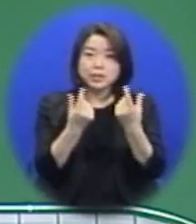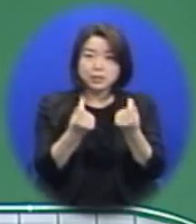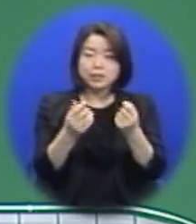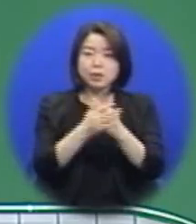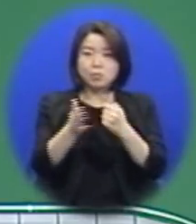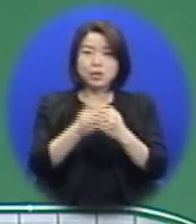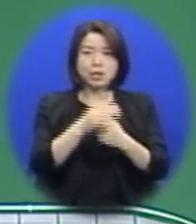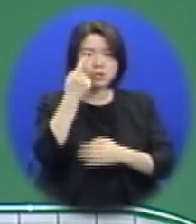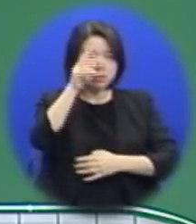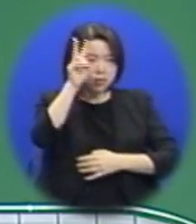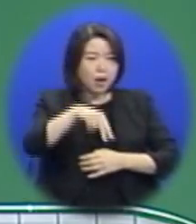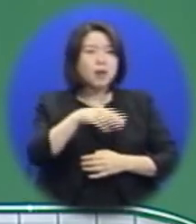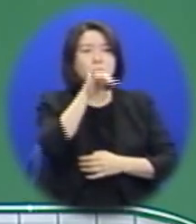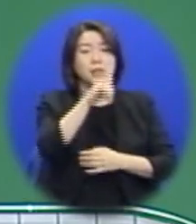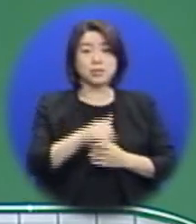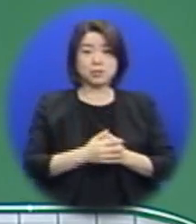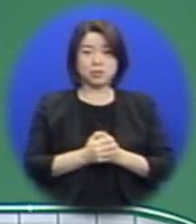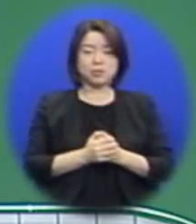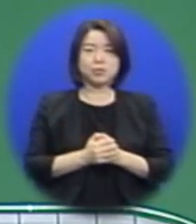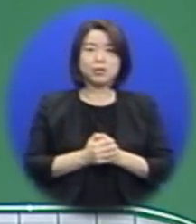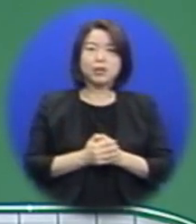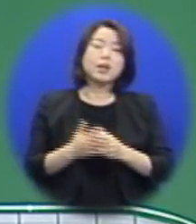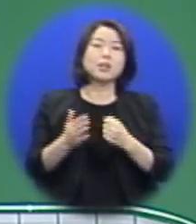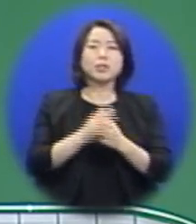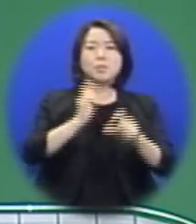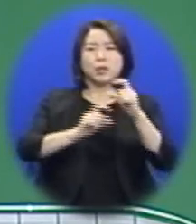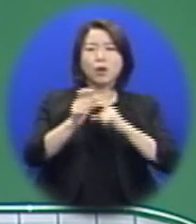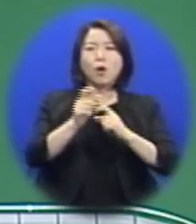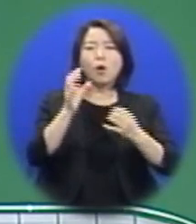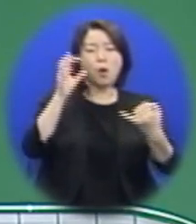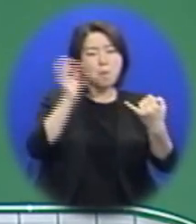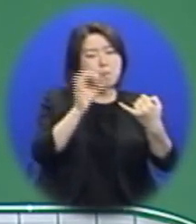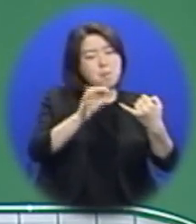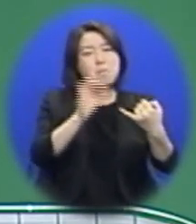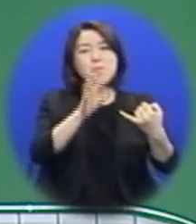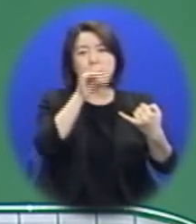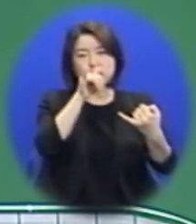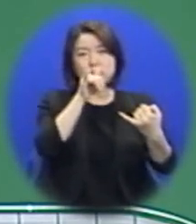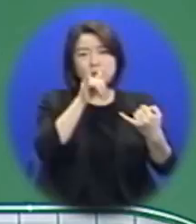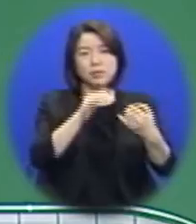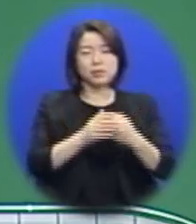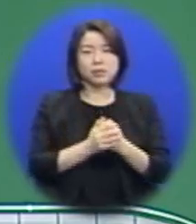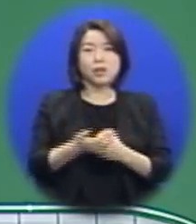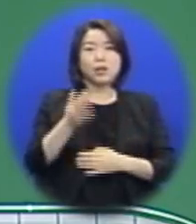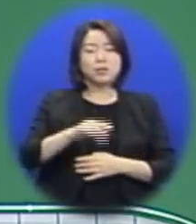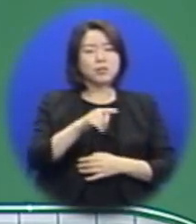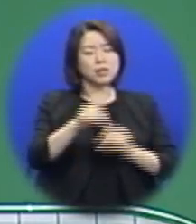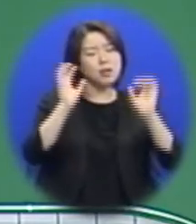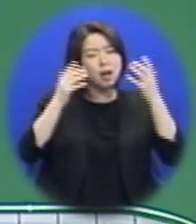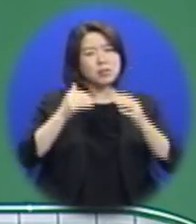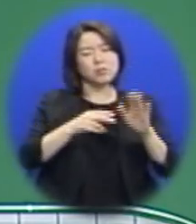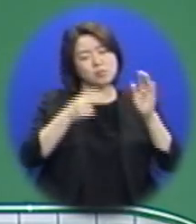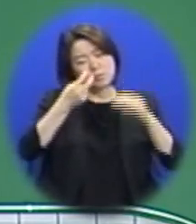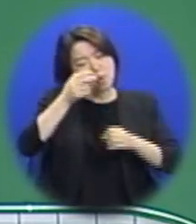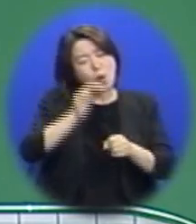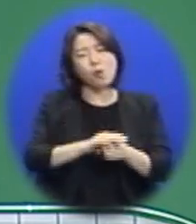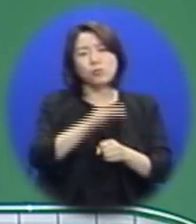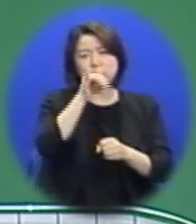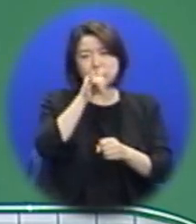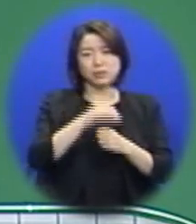반항하는 거라고 느끼잖아요. 그래서 더 혼이 났어요. 근데 이 아이는 참 억울해요.